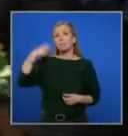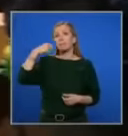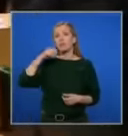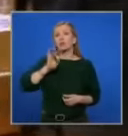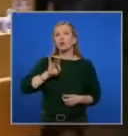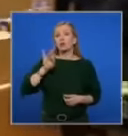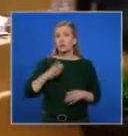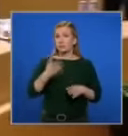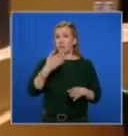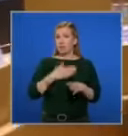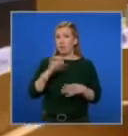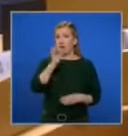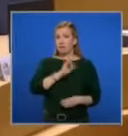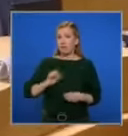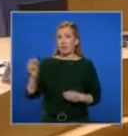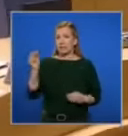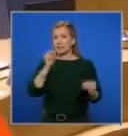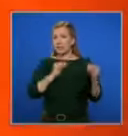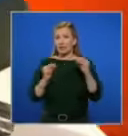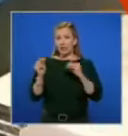преди Европейския съвет.